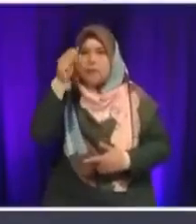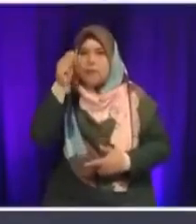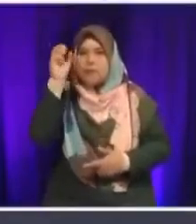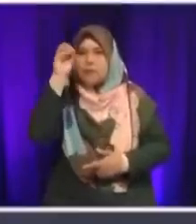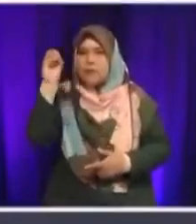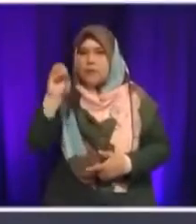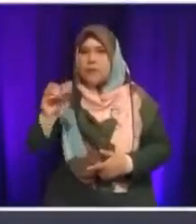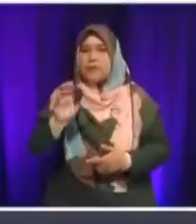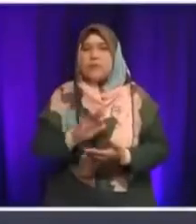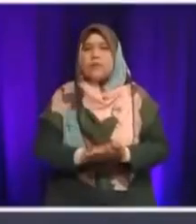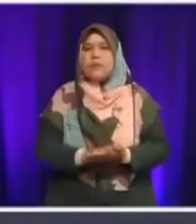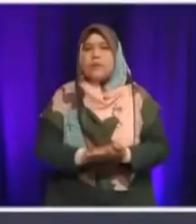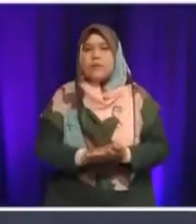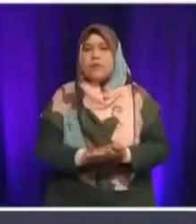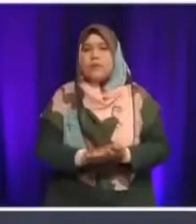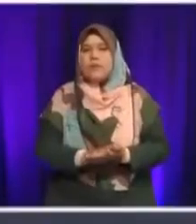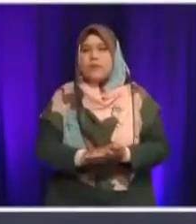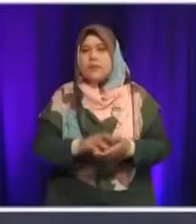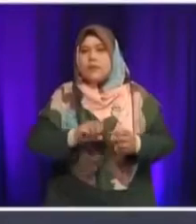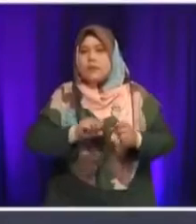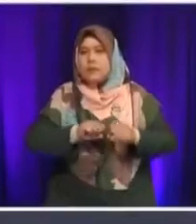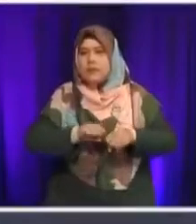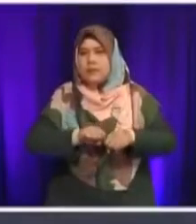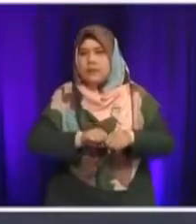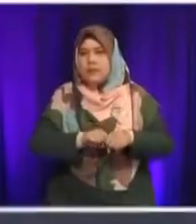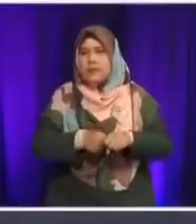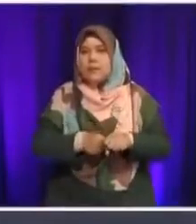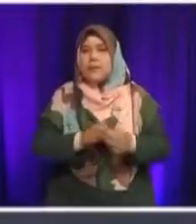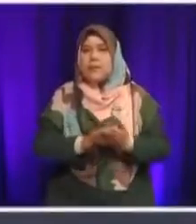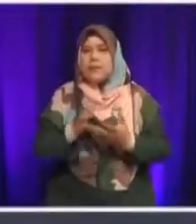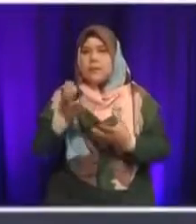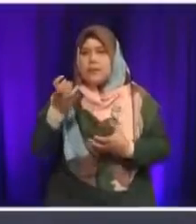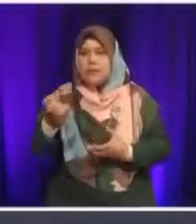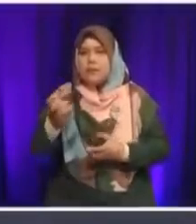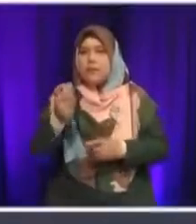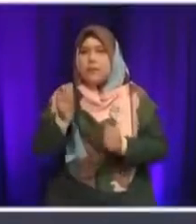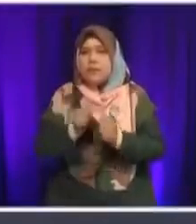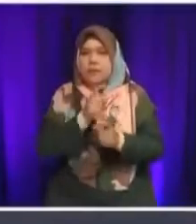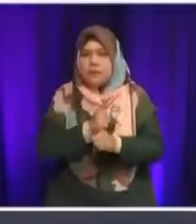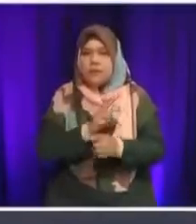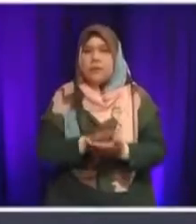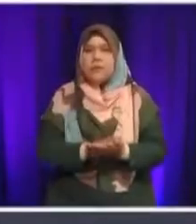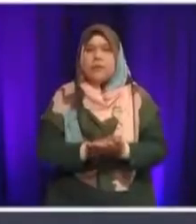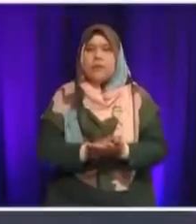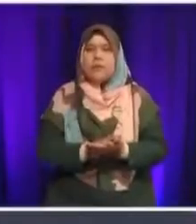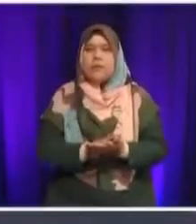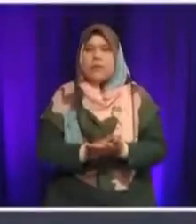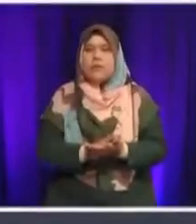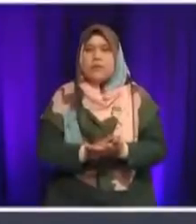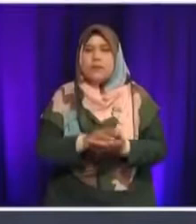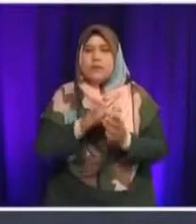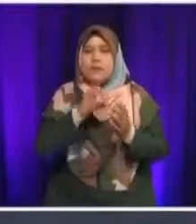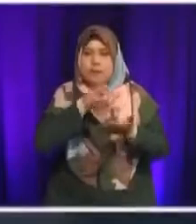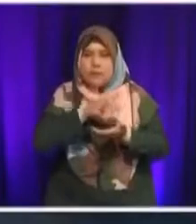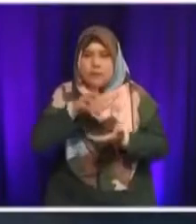Supaya hasil ataupun produk tuh dapat mengeras dengan baik baik acuan pun mau